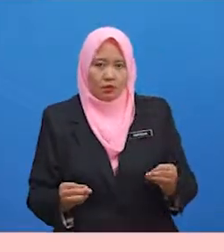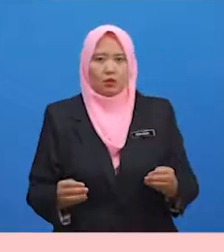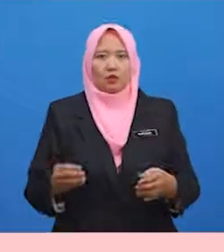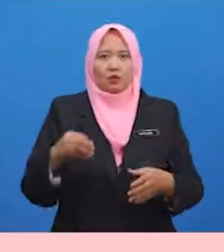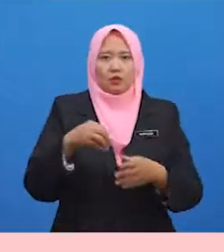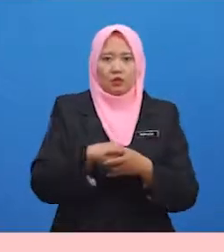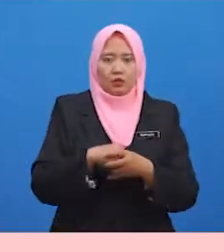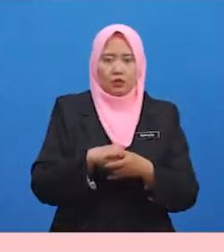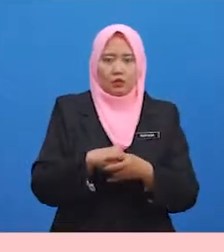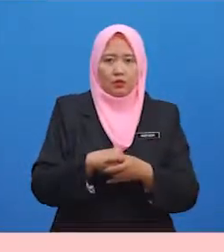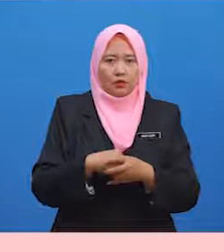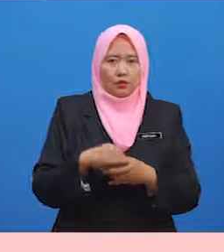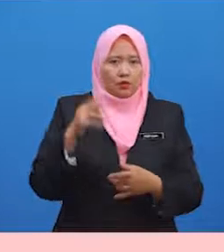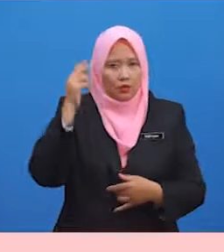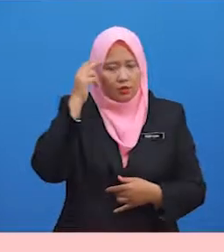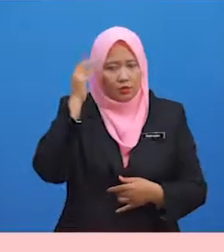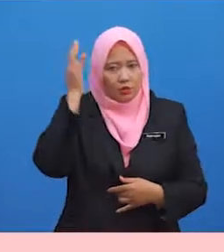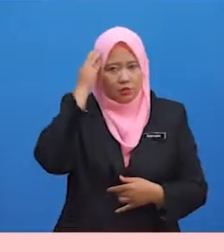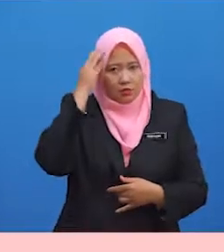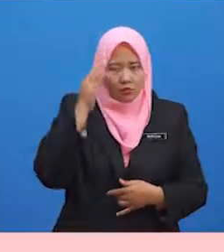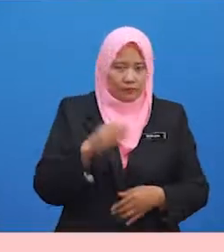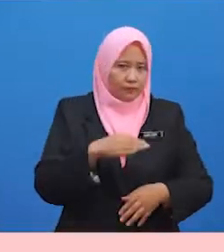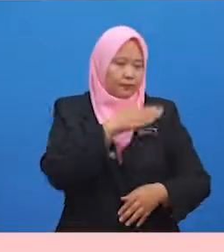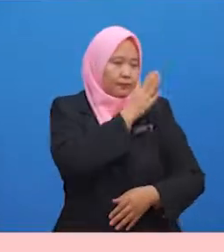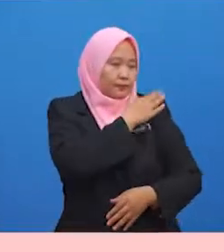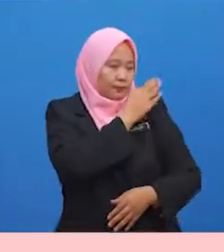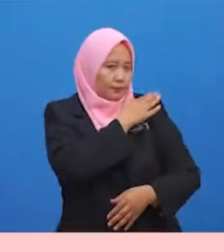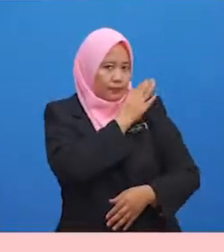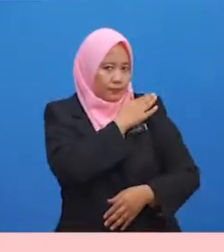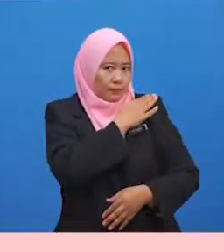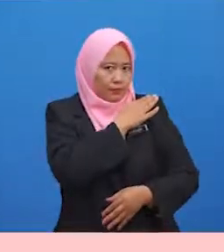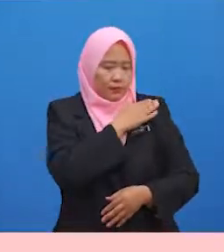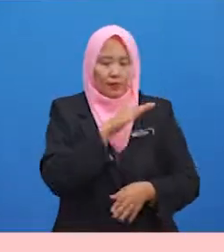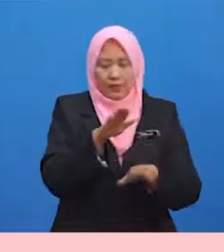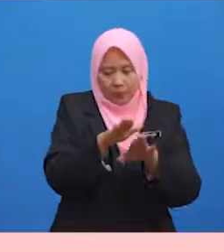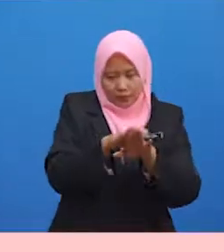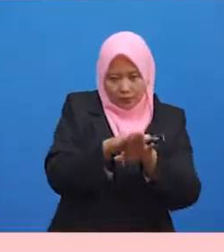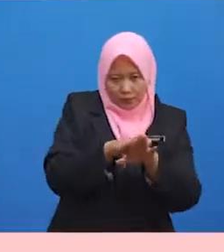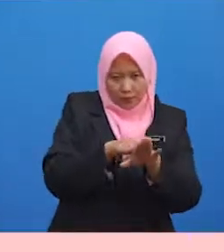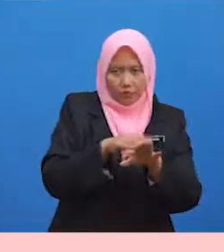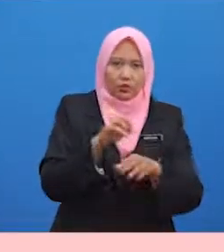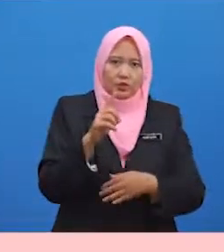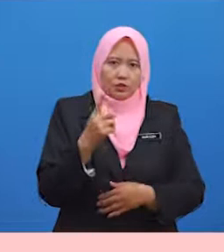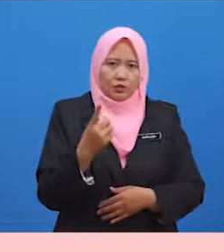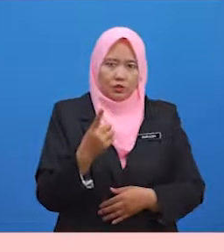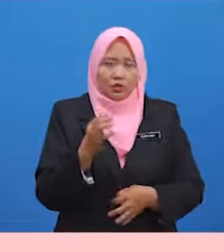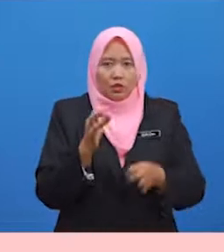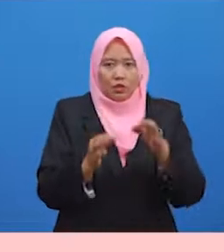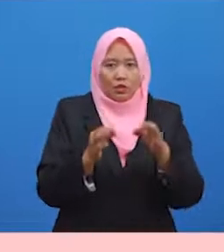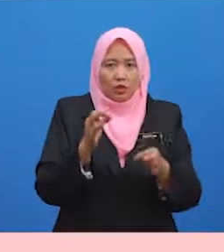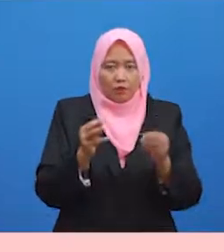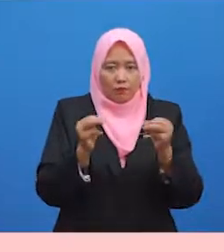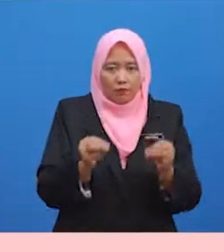menepuk bahu mangsa dengan lembut. Andainya mangsa dalam keadaan sedar, cuba berinteraksi